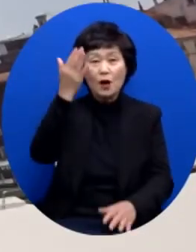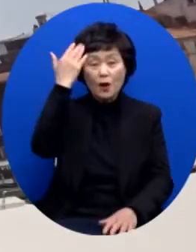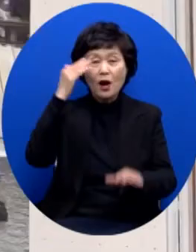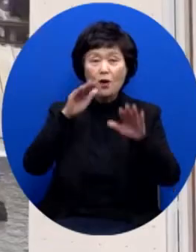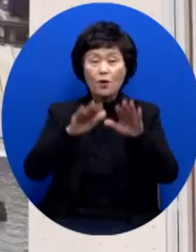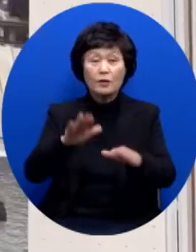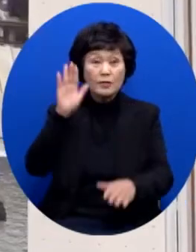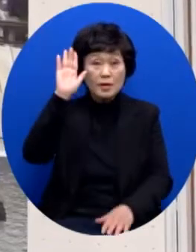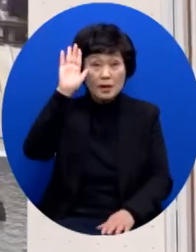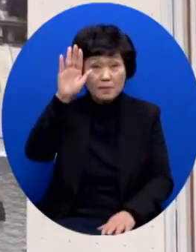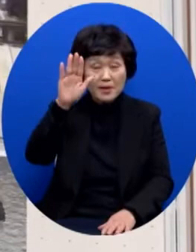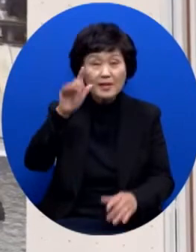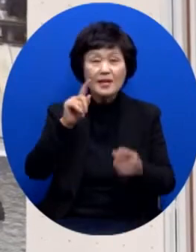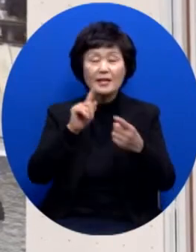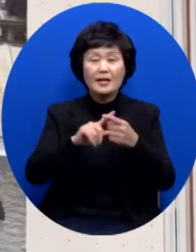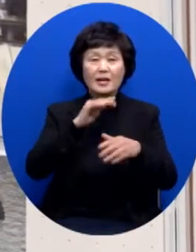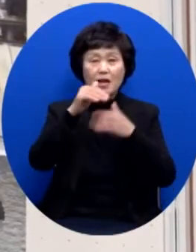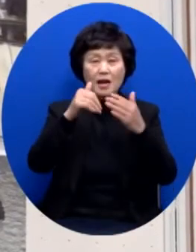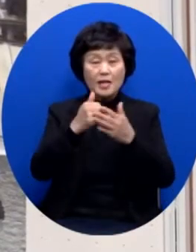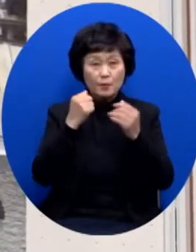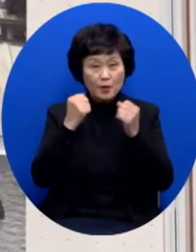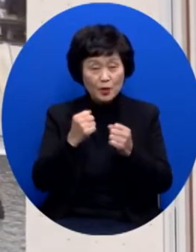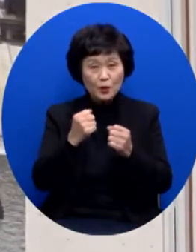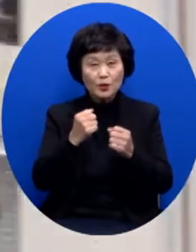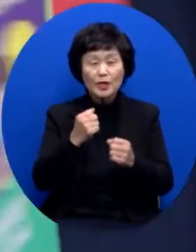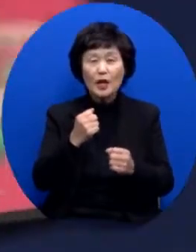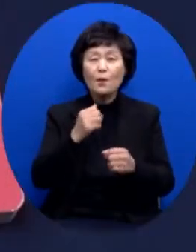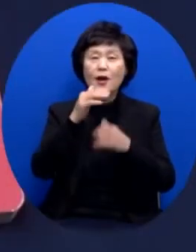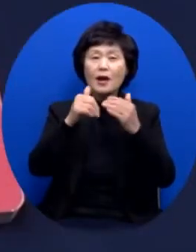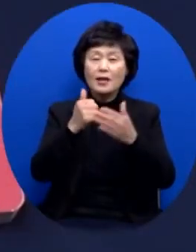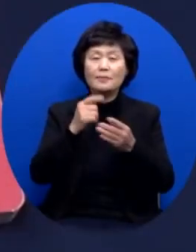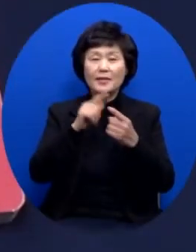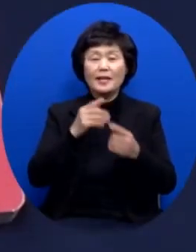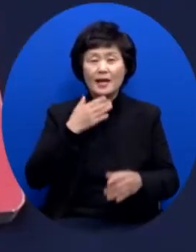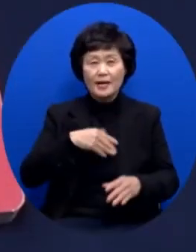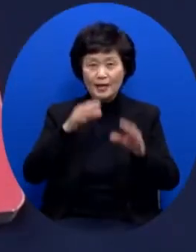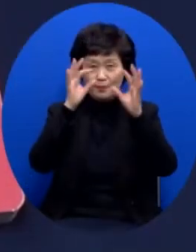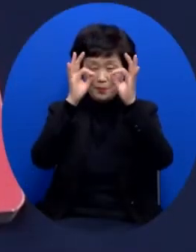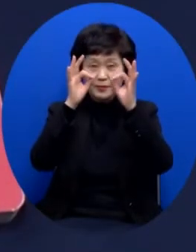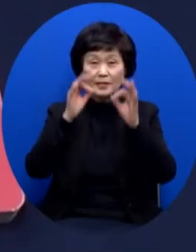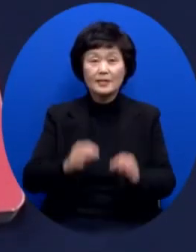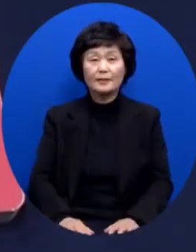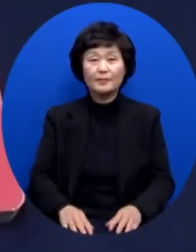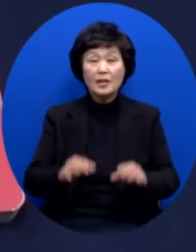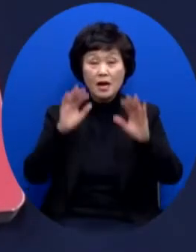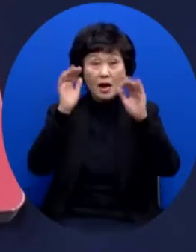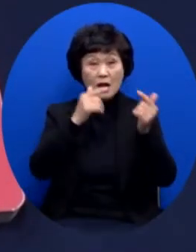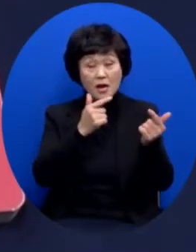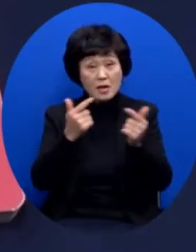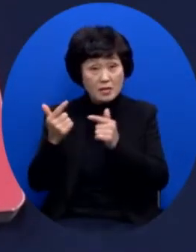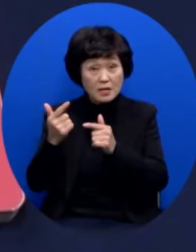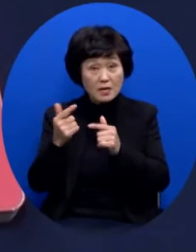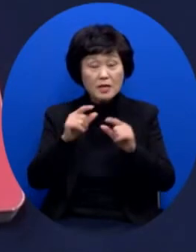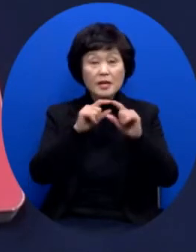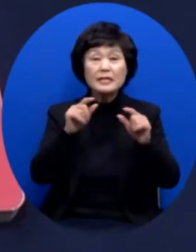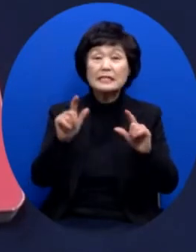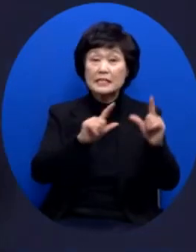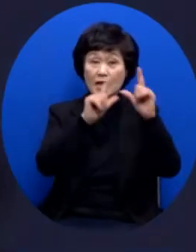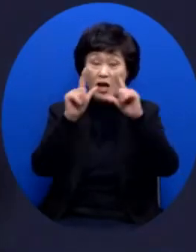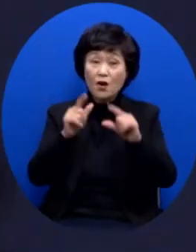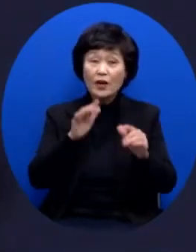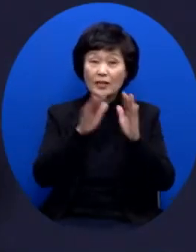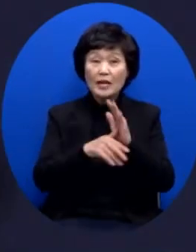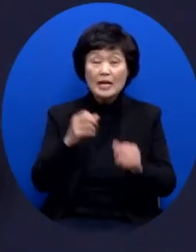초월한 하나님의 존재와 손길을 발견합니다. 아이들이 일상에서 자주 접할 수 있는 주제로 구성되어